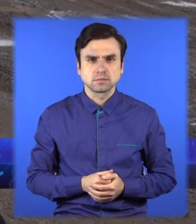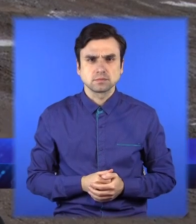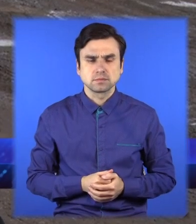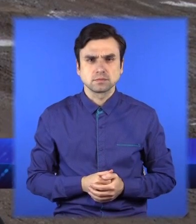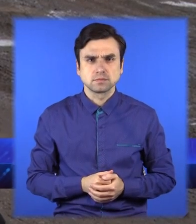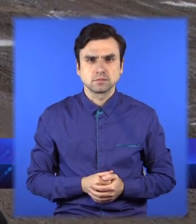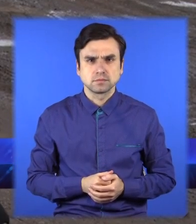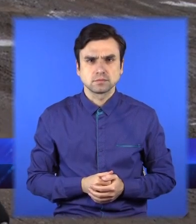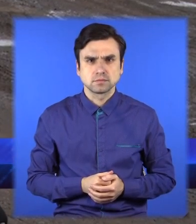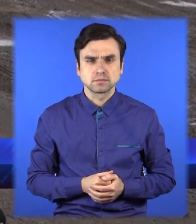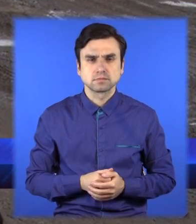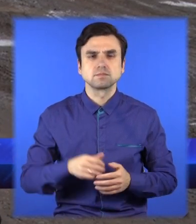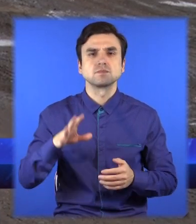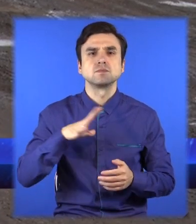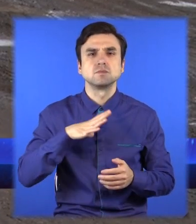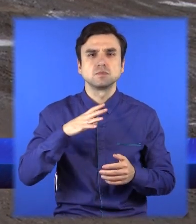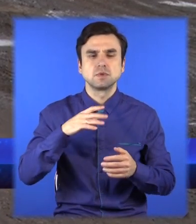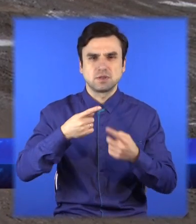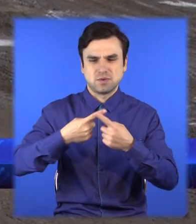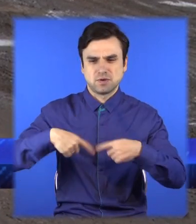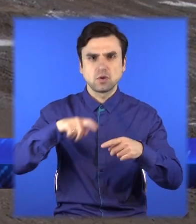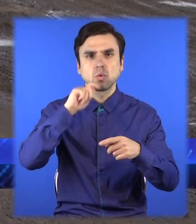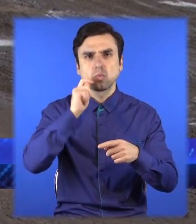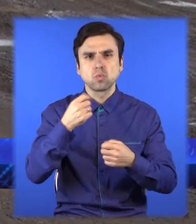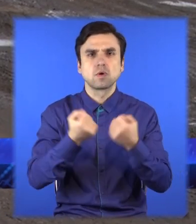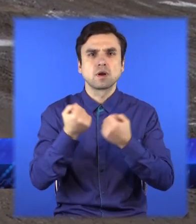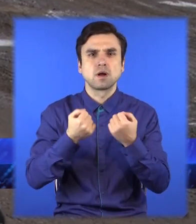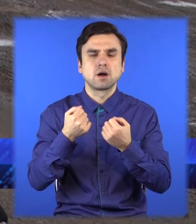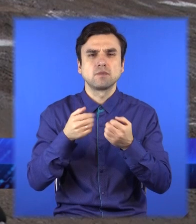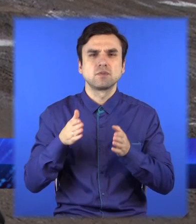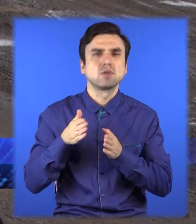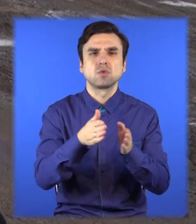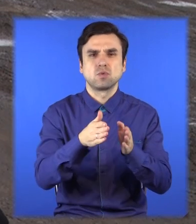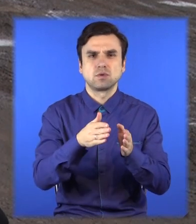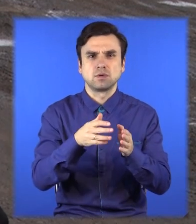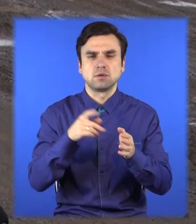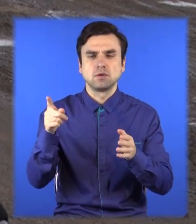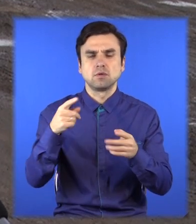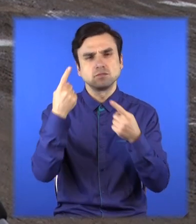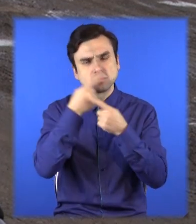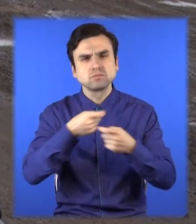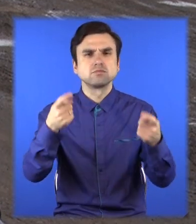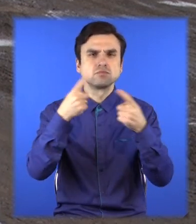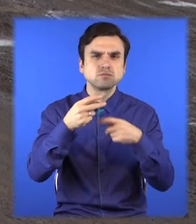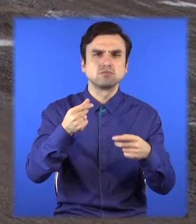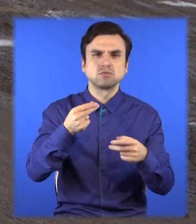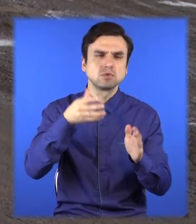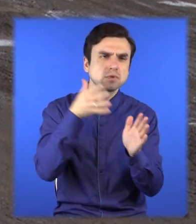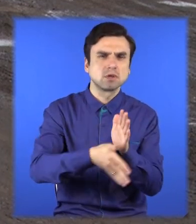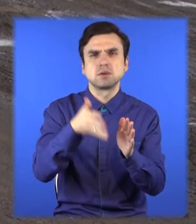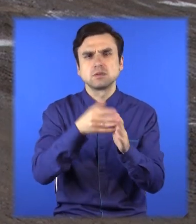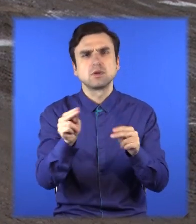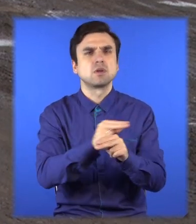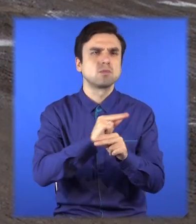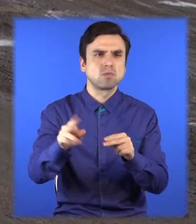Пресс-конференцию главы «Автодора» о рекордных 35 миллиардах на ремонт дорог надо проводить здесь, в Херсонской области. Хотя не факт, что по таким ямам он